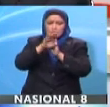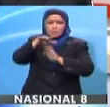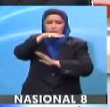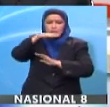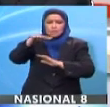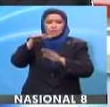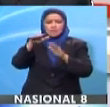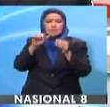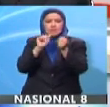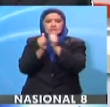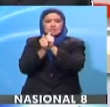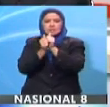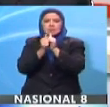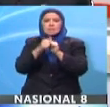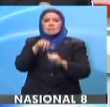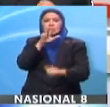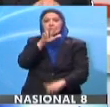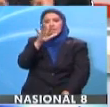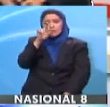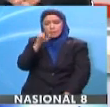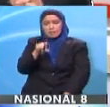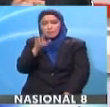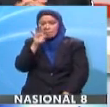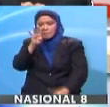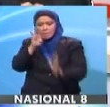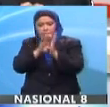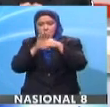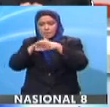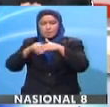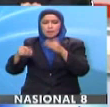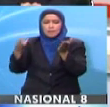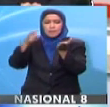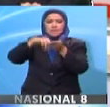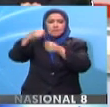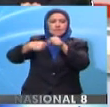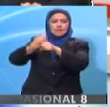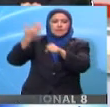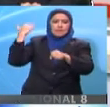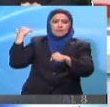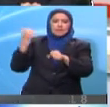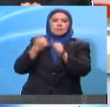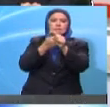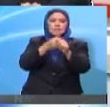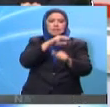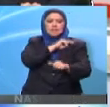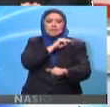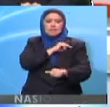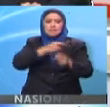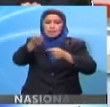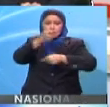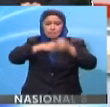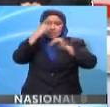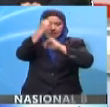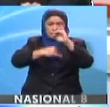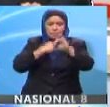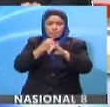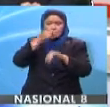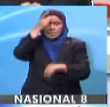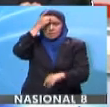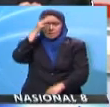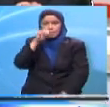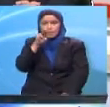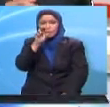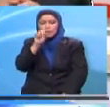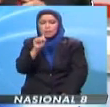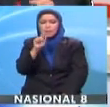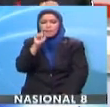r5.34 bilion yang dicatatkan tahun lalu menurut menteri perdagangan antarabangsa dan industri Datuk Seri Mustafa Mohamad kemasukan